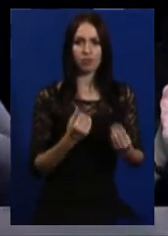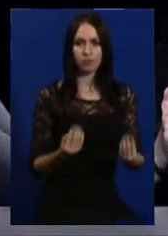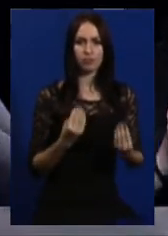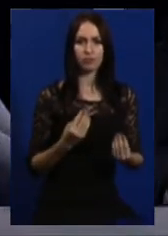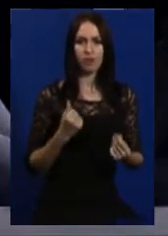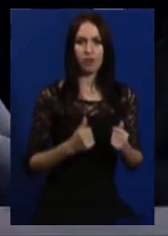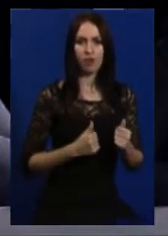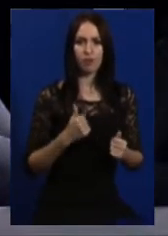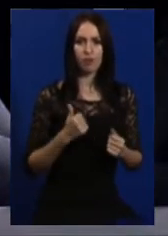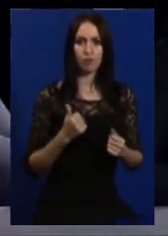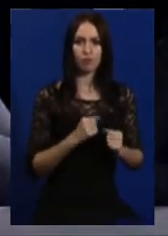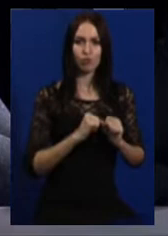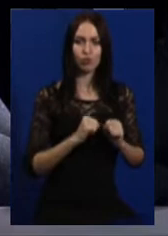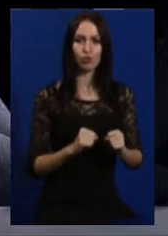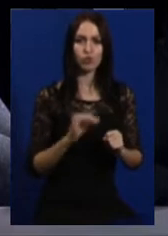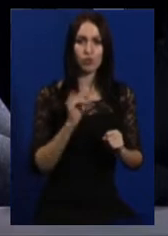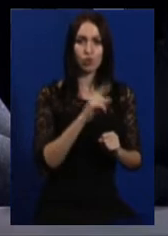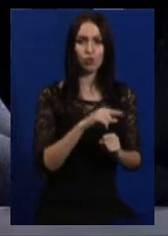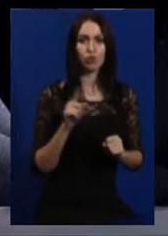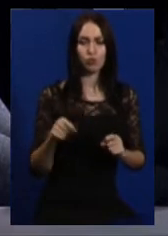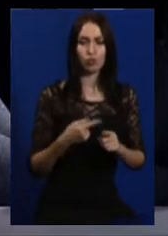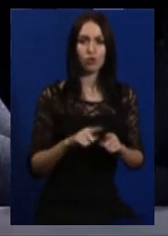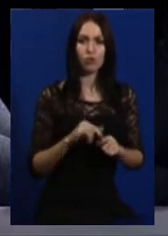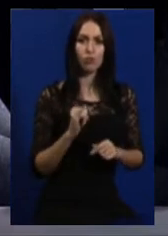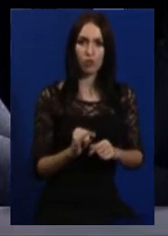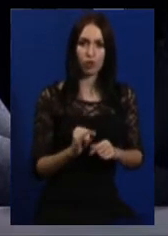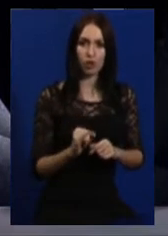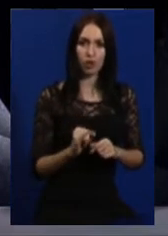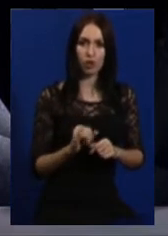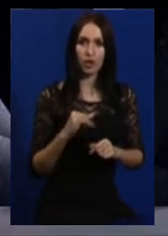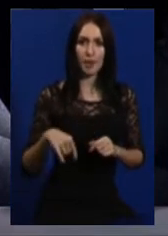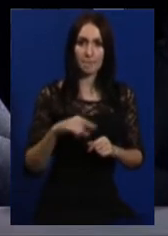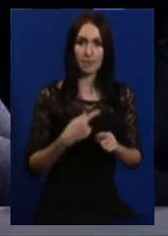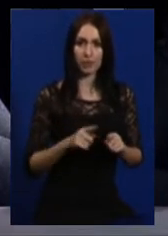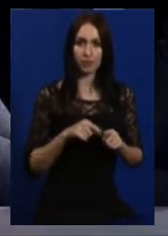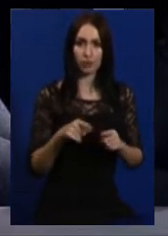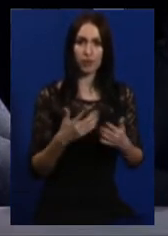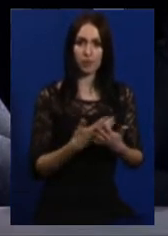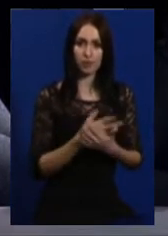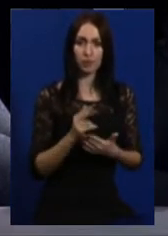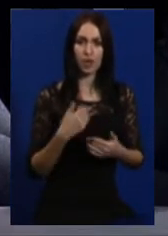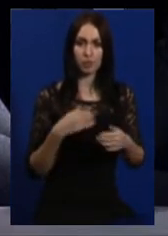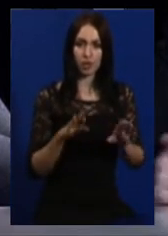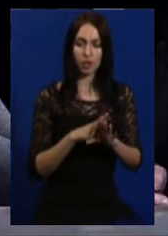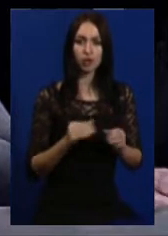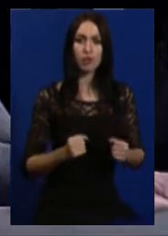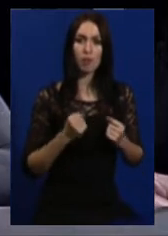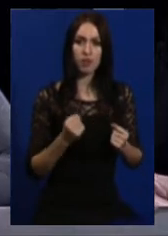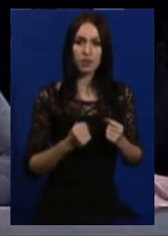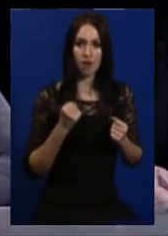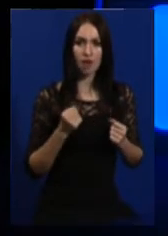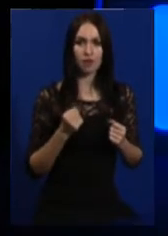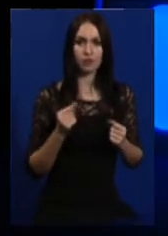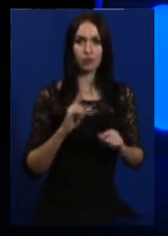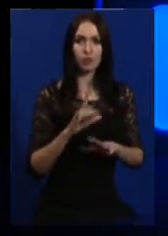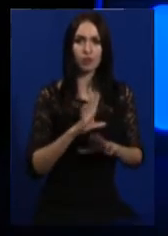мужественность и то и другое плохо и мы в этом фильме как мне кажется постарались избегнуть